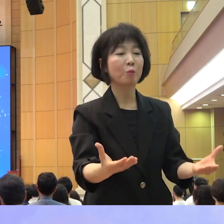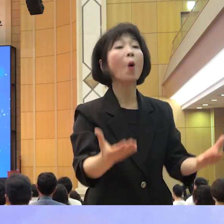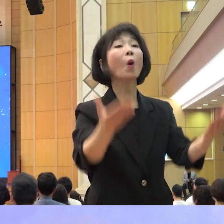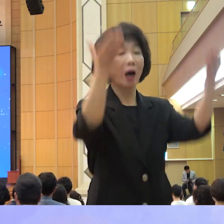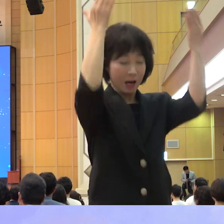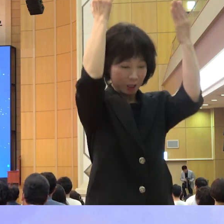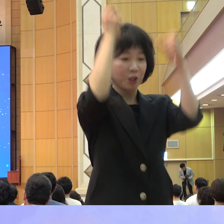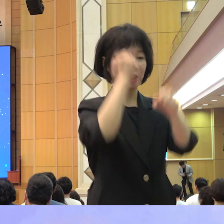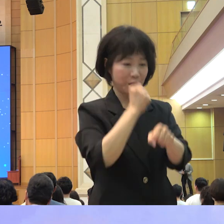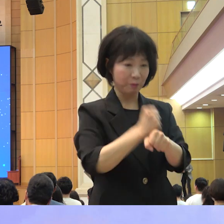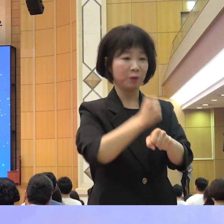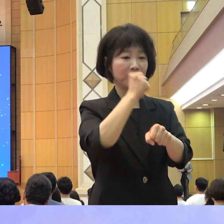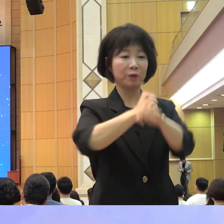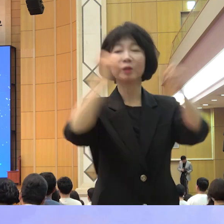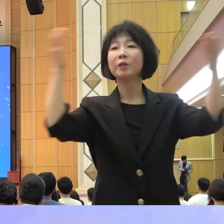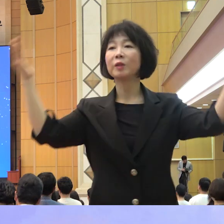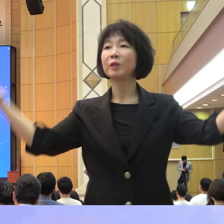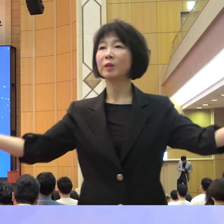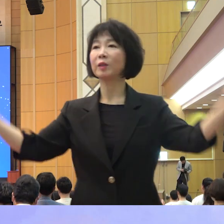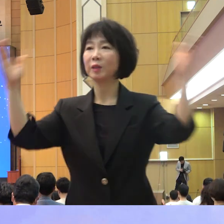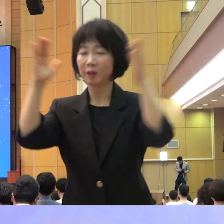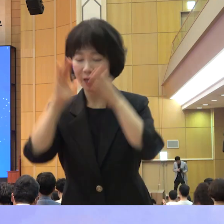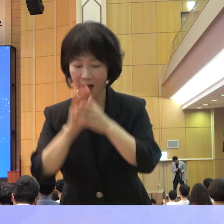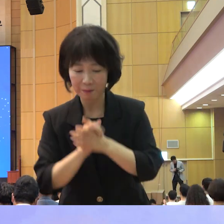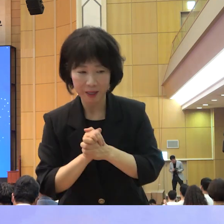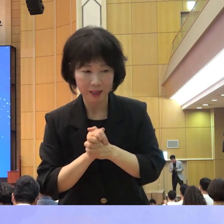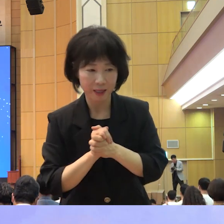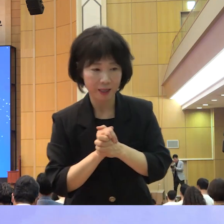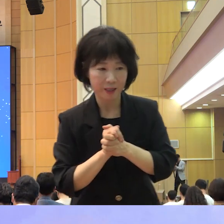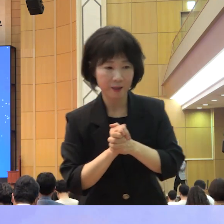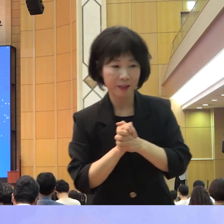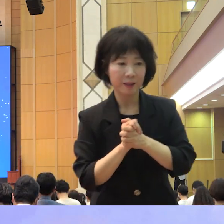하나님 축복하심을.